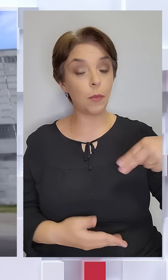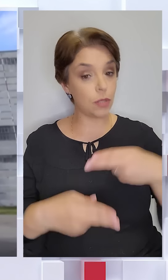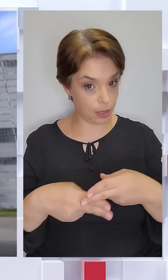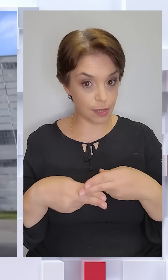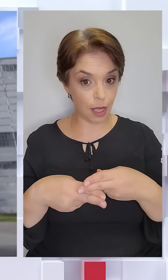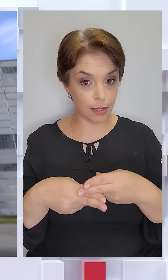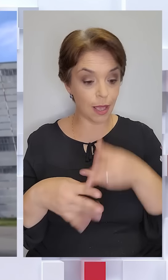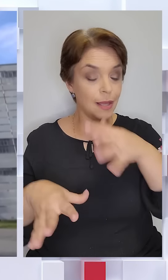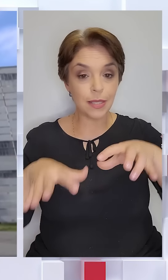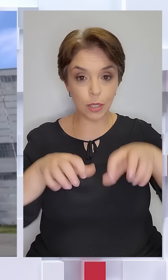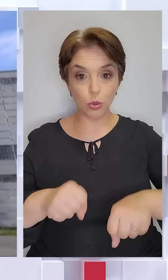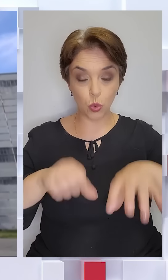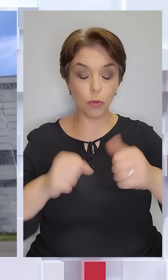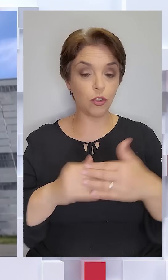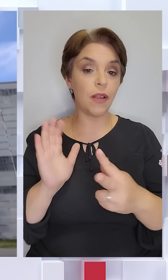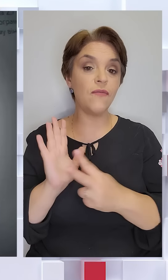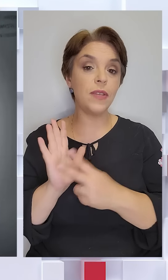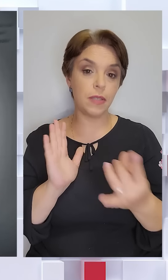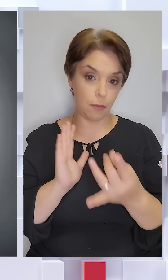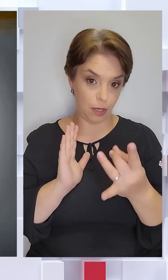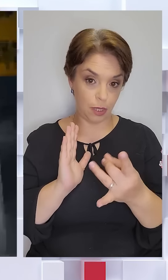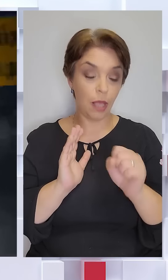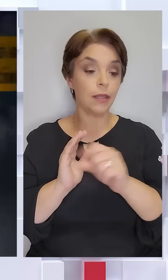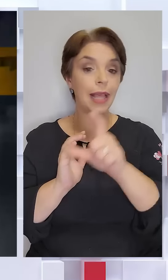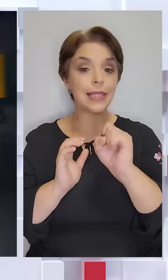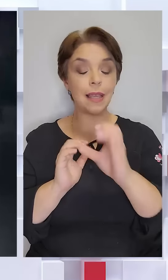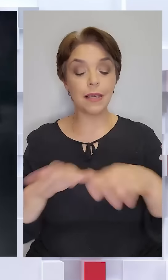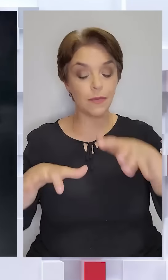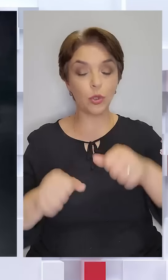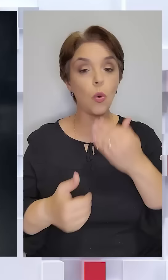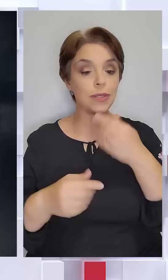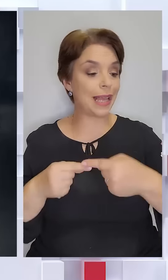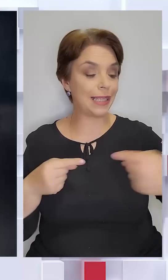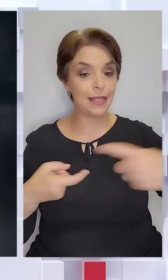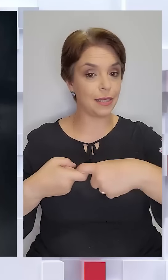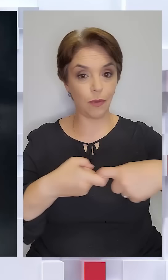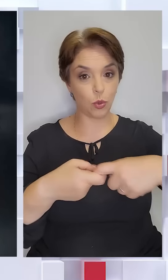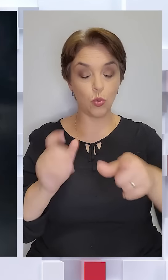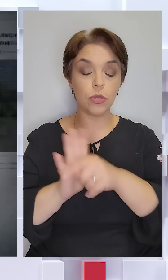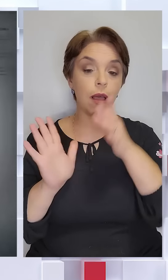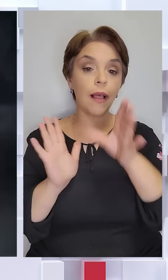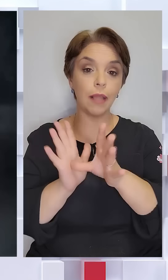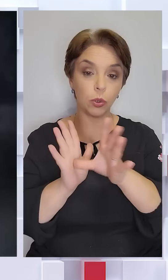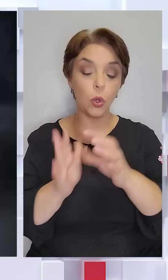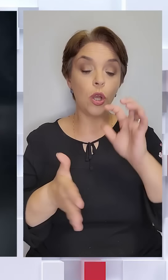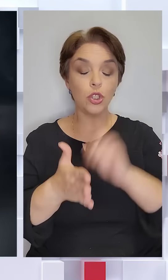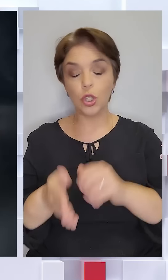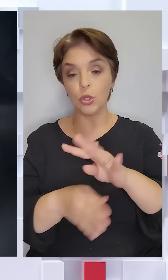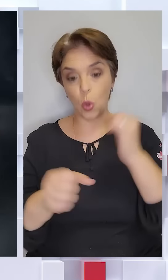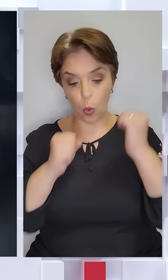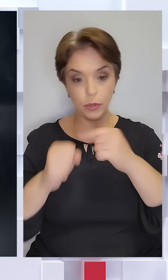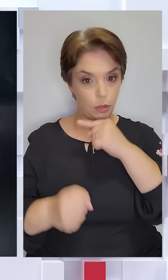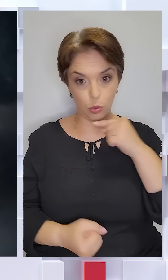Запорізька станція знеструмлювалась вже 8 разів. На ЗАЕС відключилась остання лінія зв'язку з електромережею через